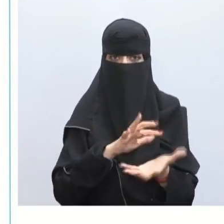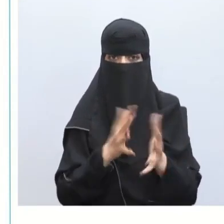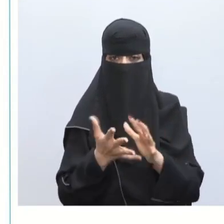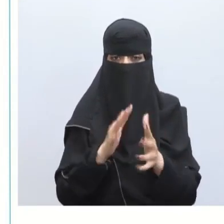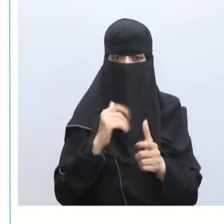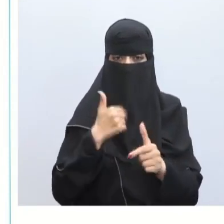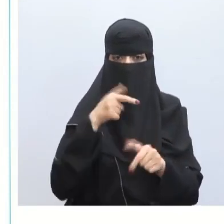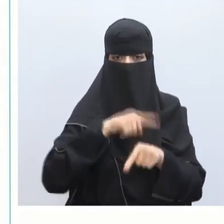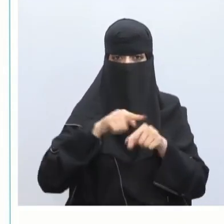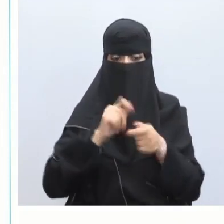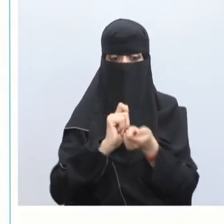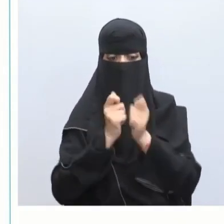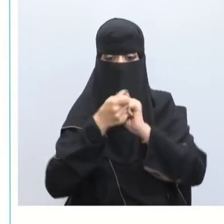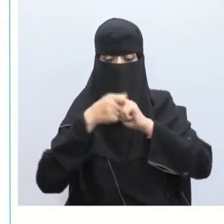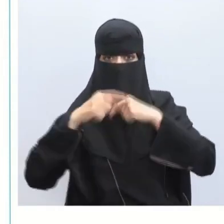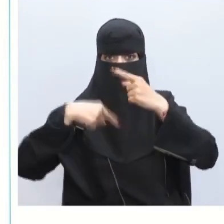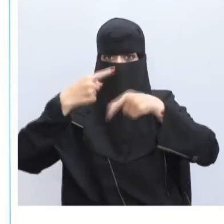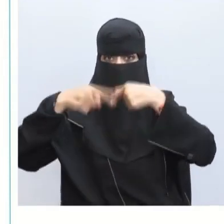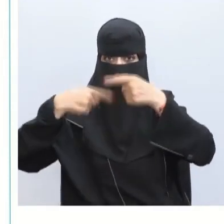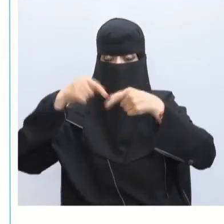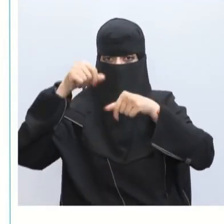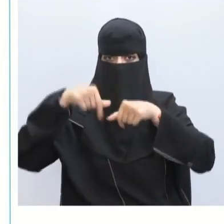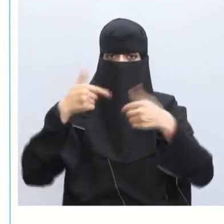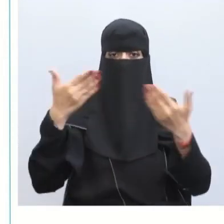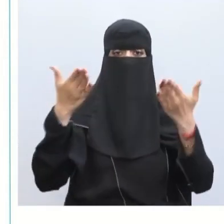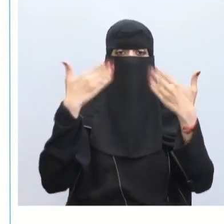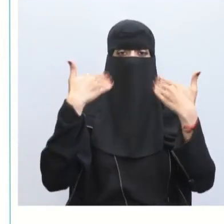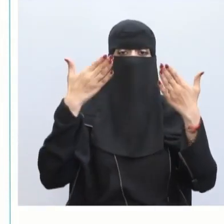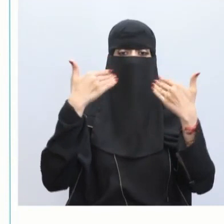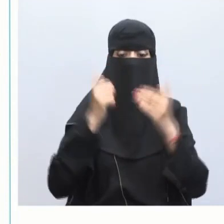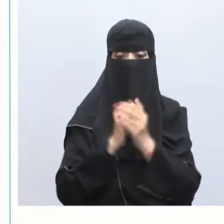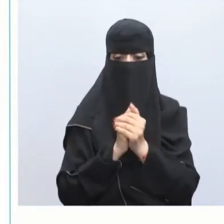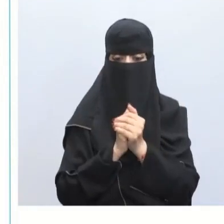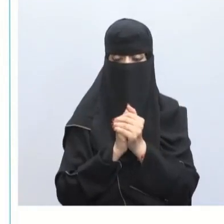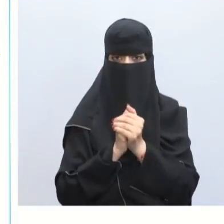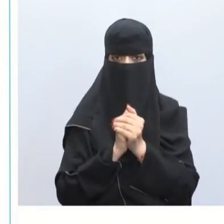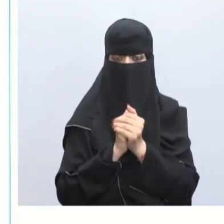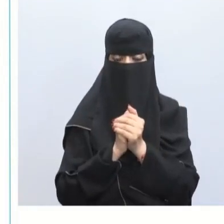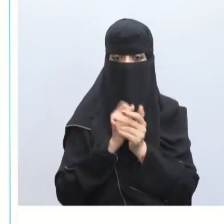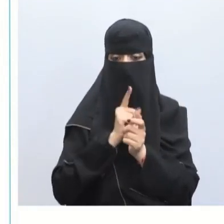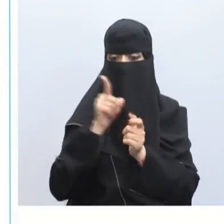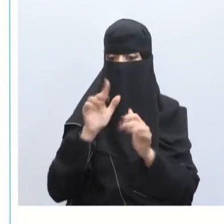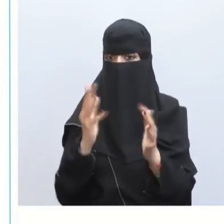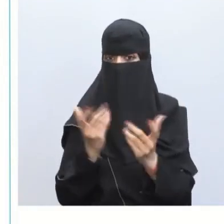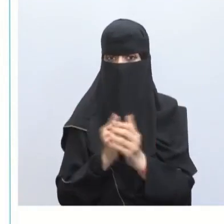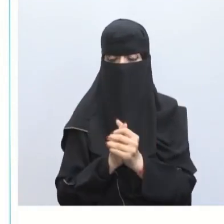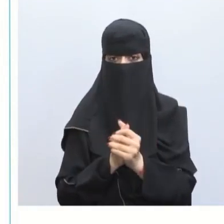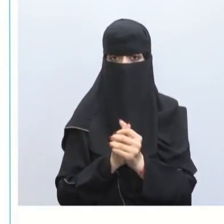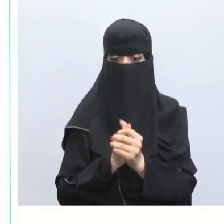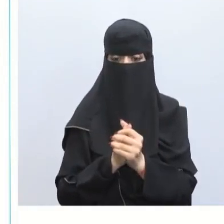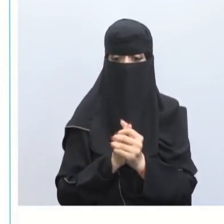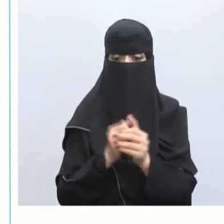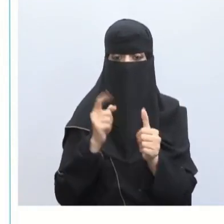وتؤدي الى تغيرات مستمره في احوال الطقس واهم